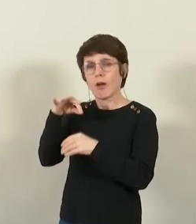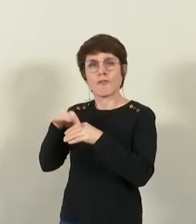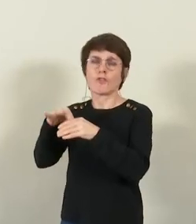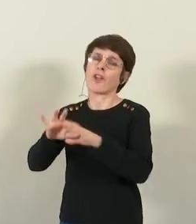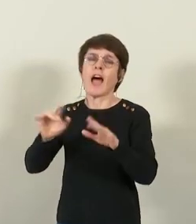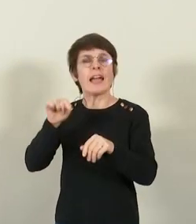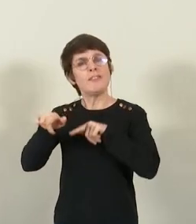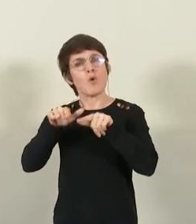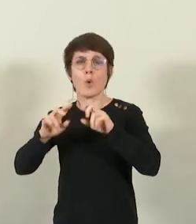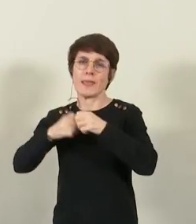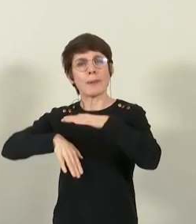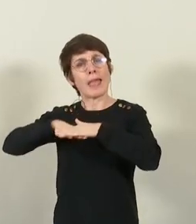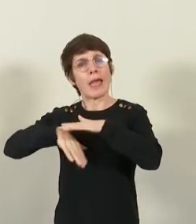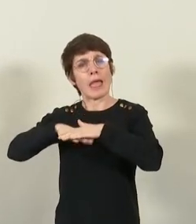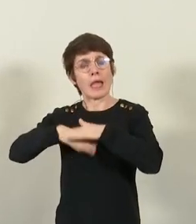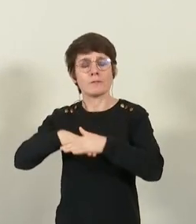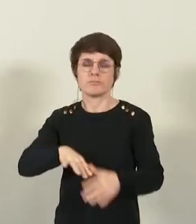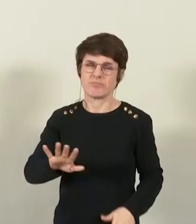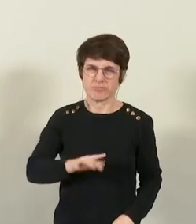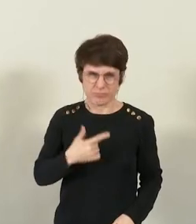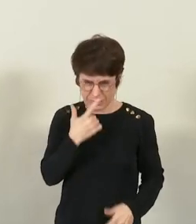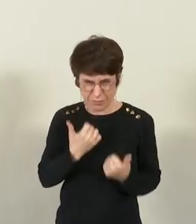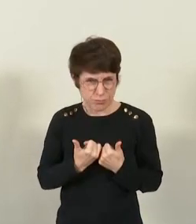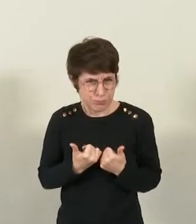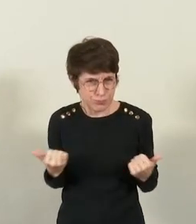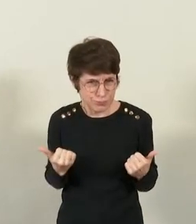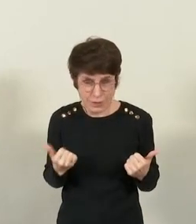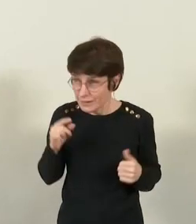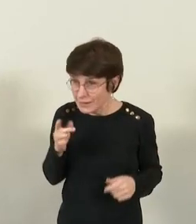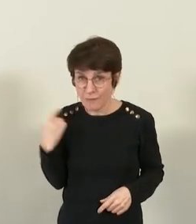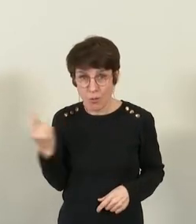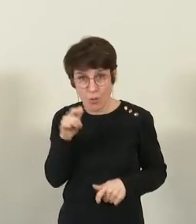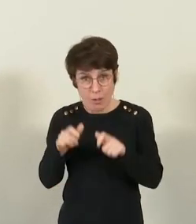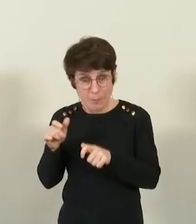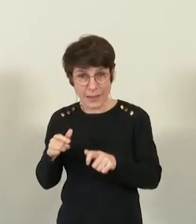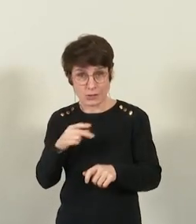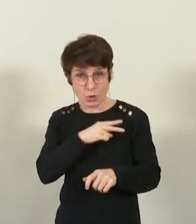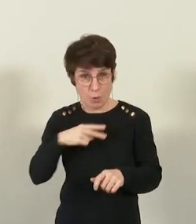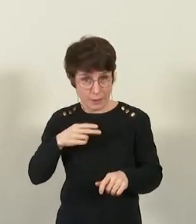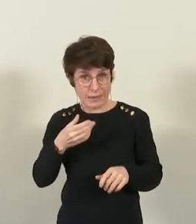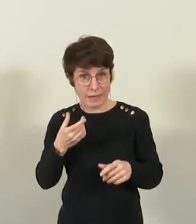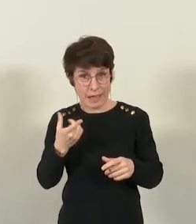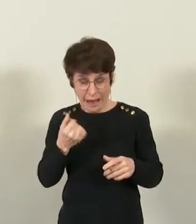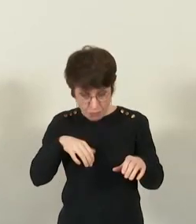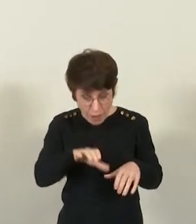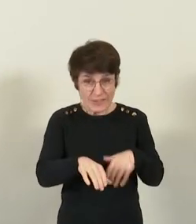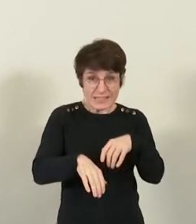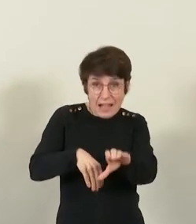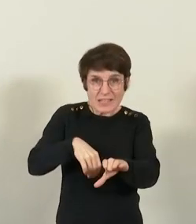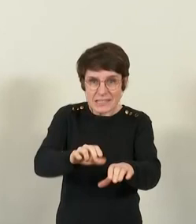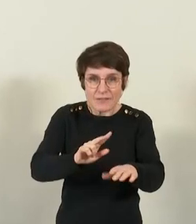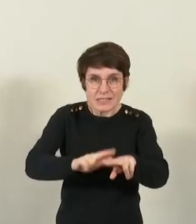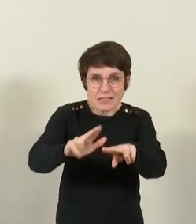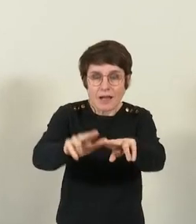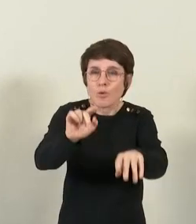loyers qui nous paraissent complètement décalés par rapport aux enjeux nécessaires d'investissement du bailleur dans son dans son bien donc voilà ce